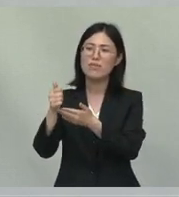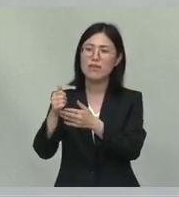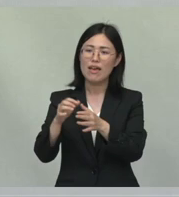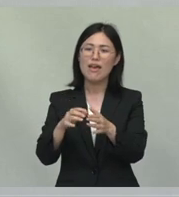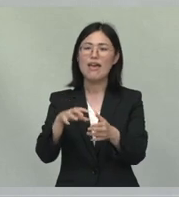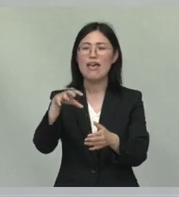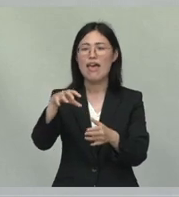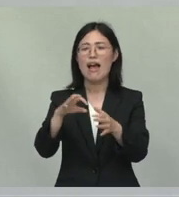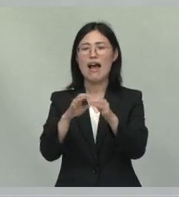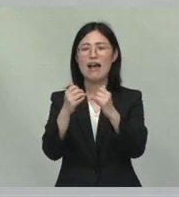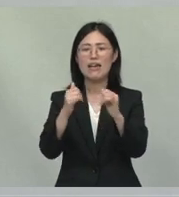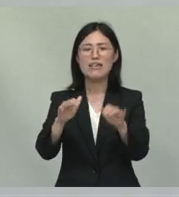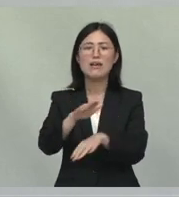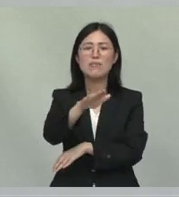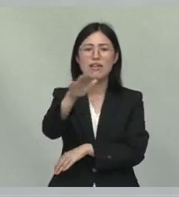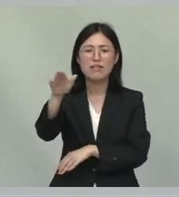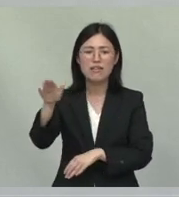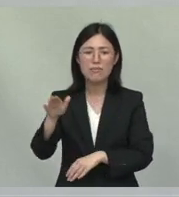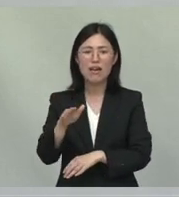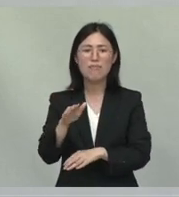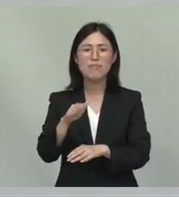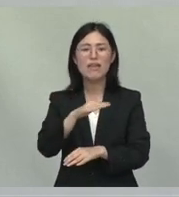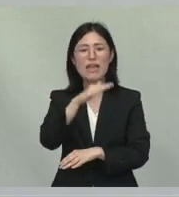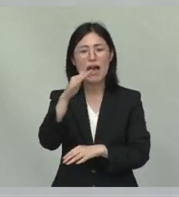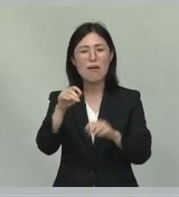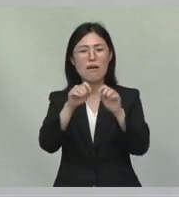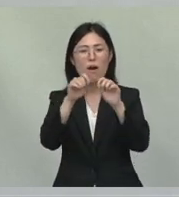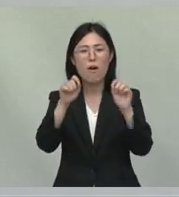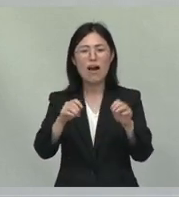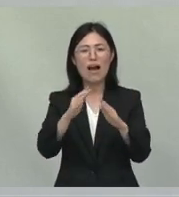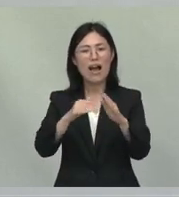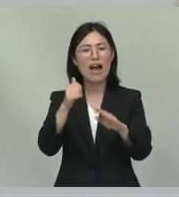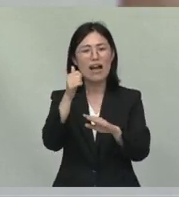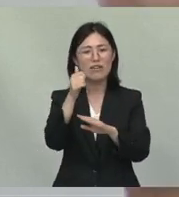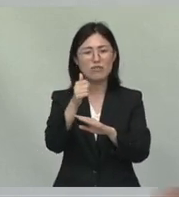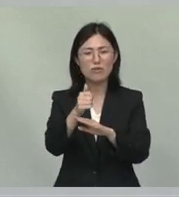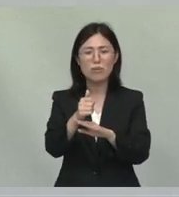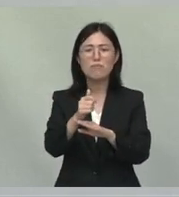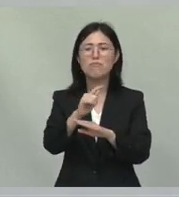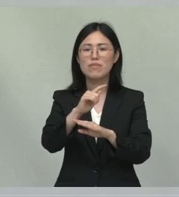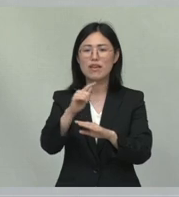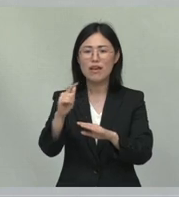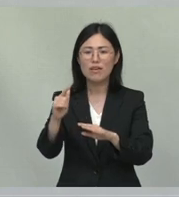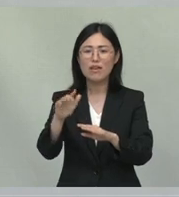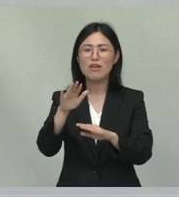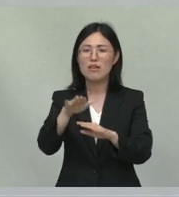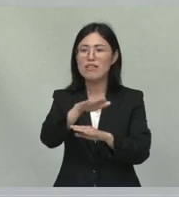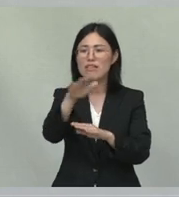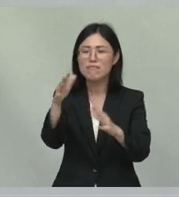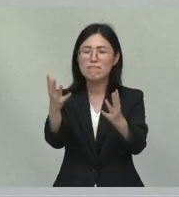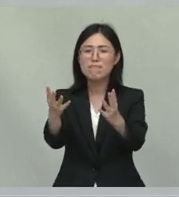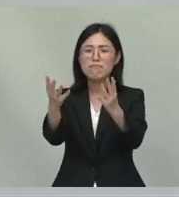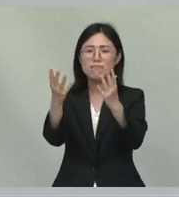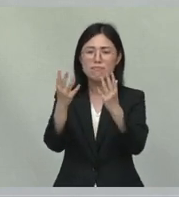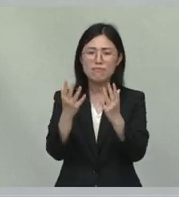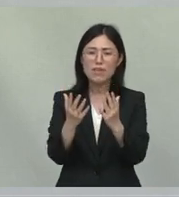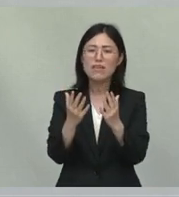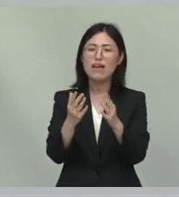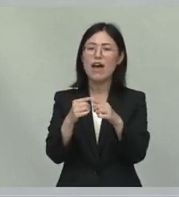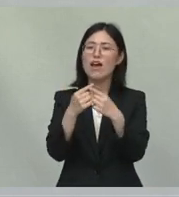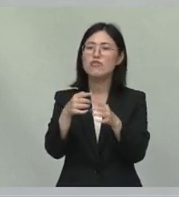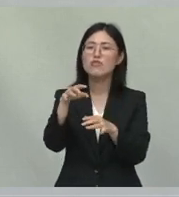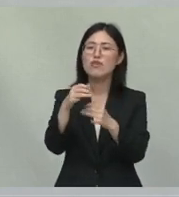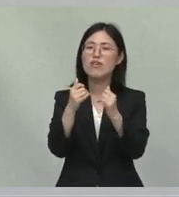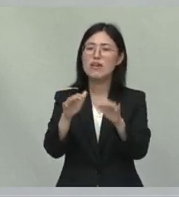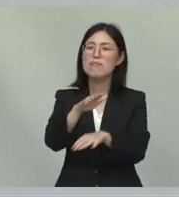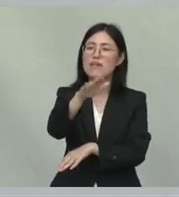皆さん、そして山岡会長をはじめとする今日大勢来ていただいておりますが、入所者の皆さん